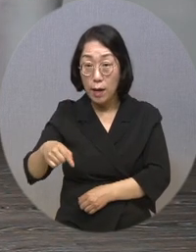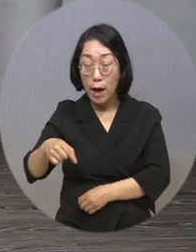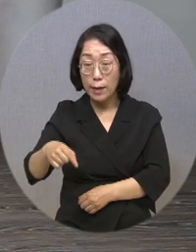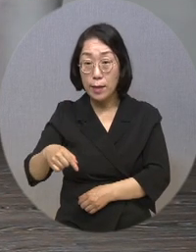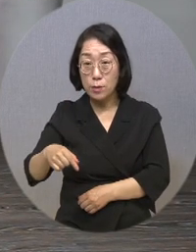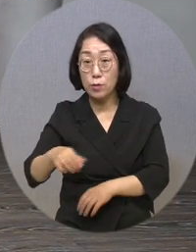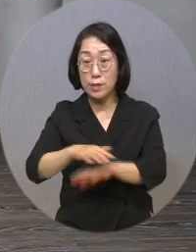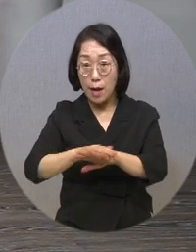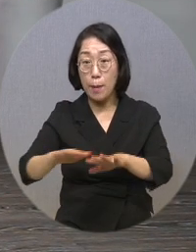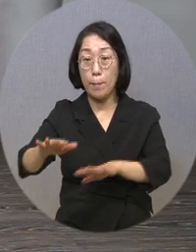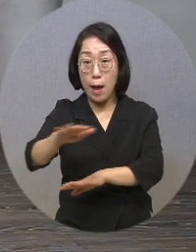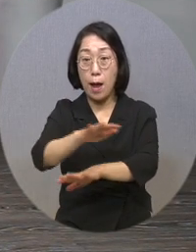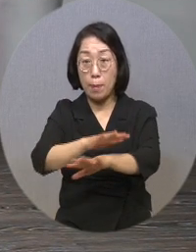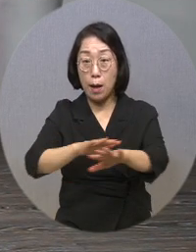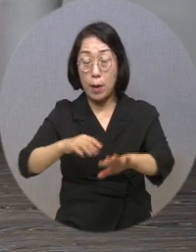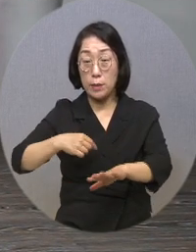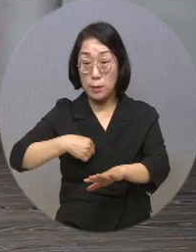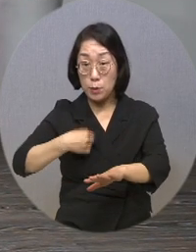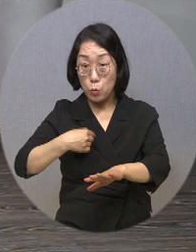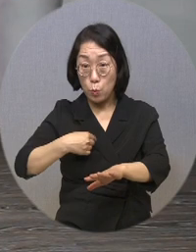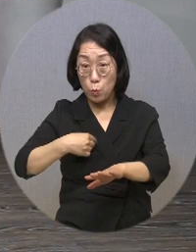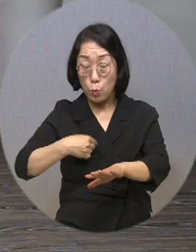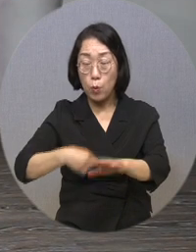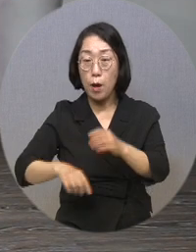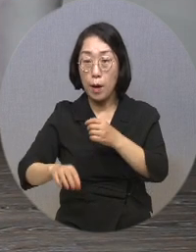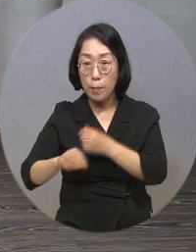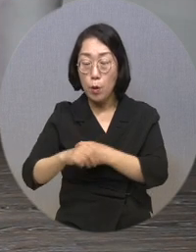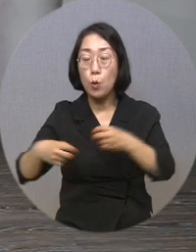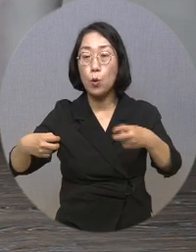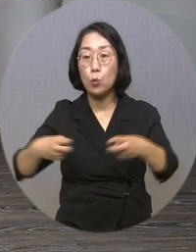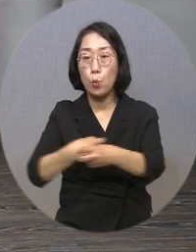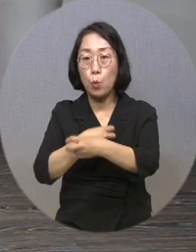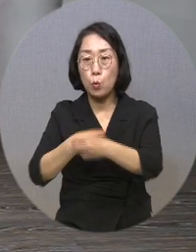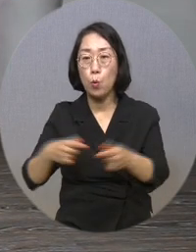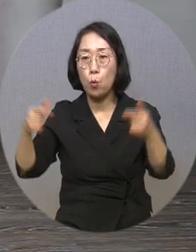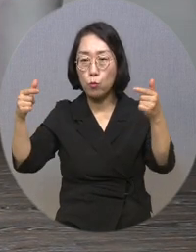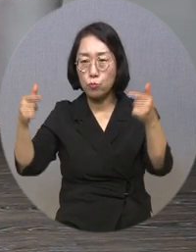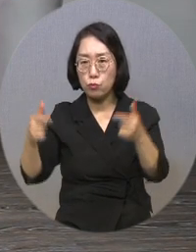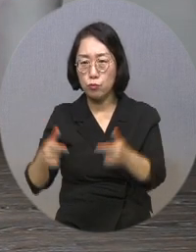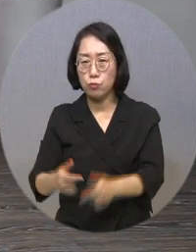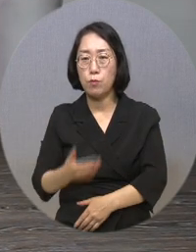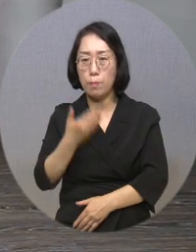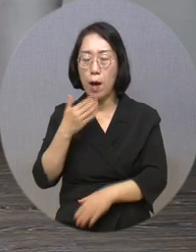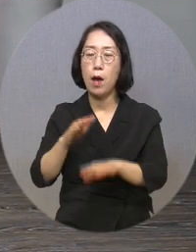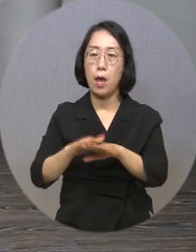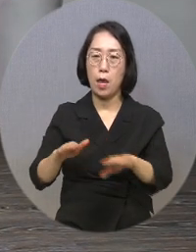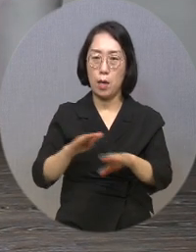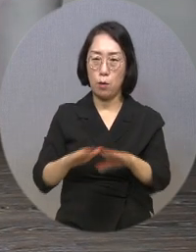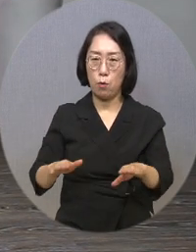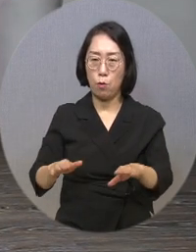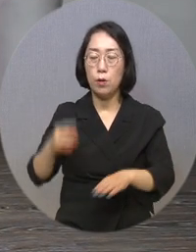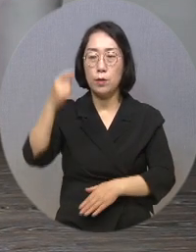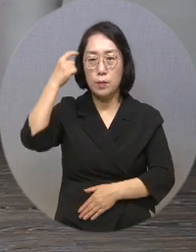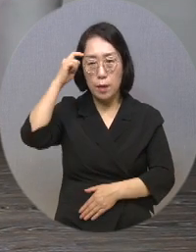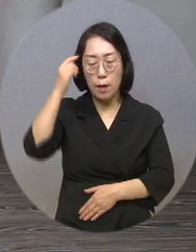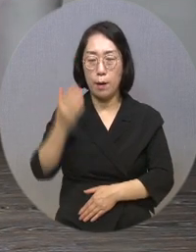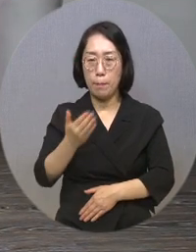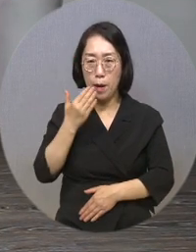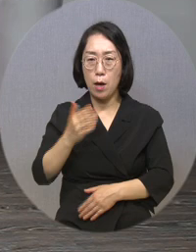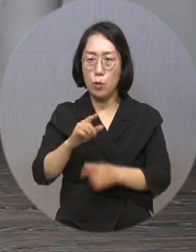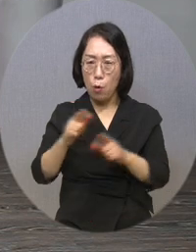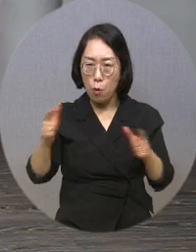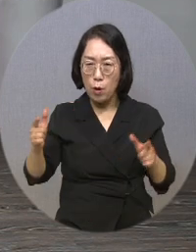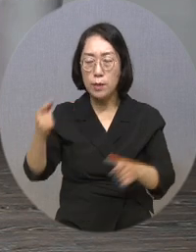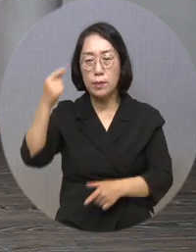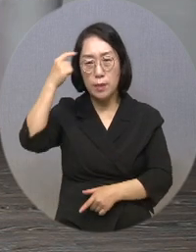일자리가 창출되니까 그만큼의 교통 소요가 분산될 수 있기 때문에 해결될 수 있다. 저는 그 묘안으로 여러 가지 보관을 하고